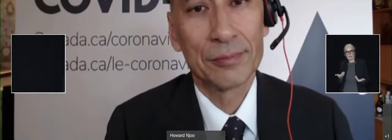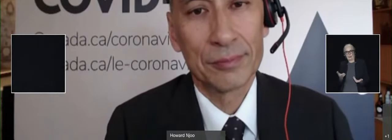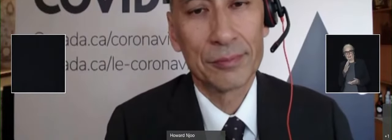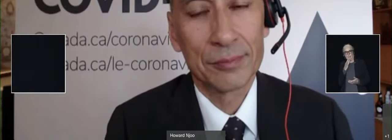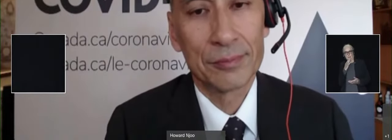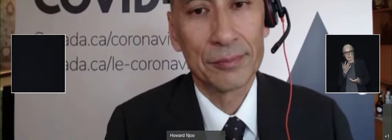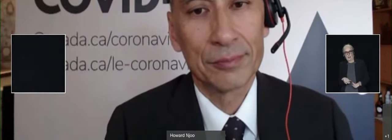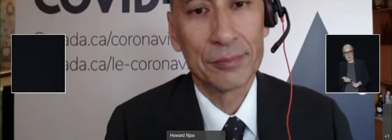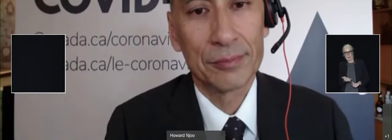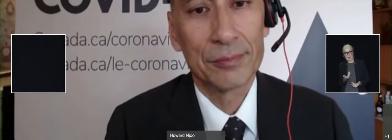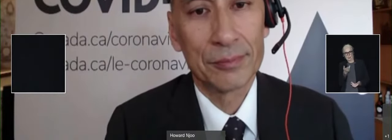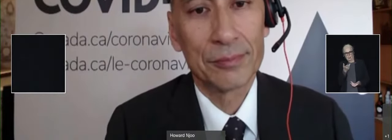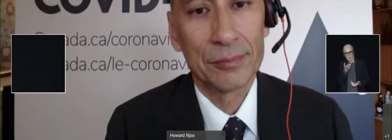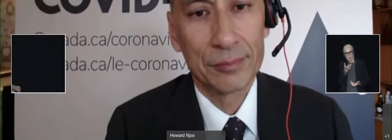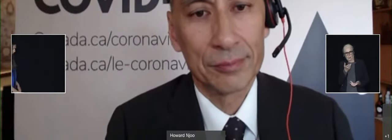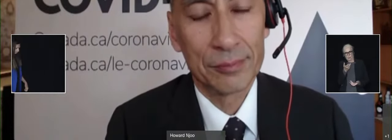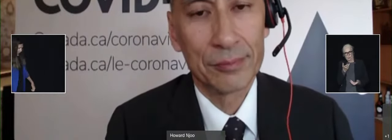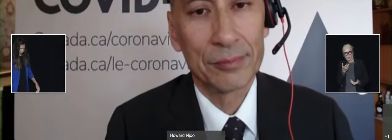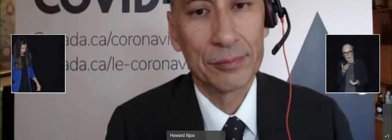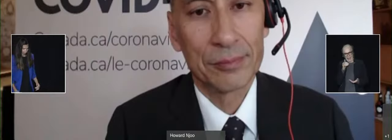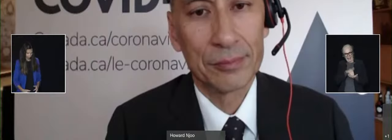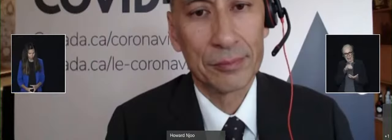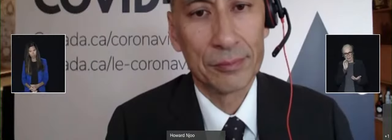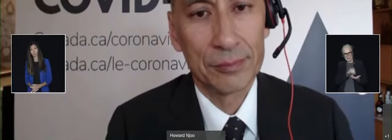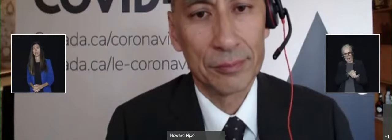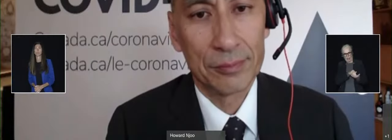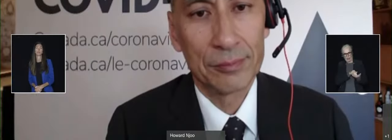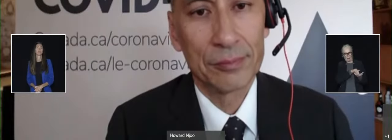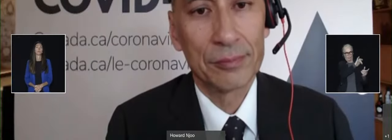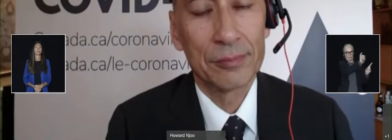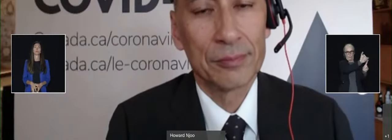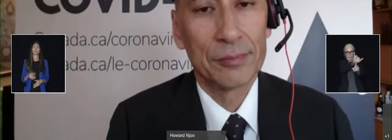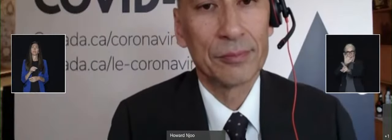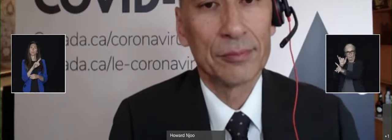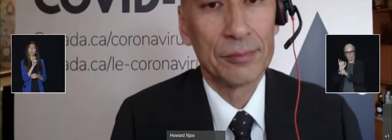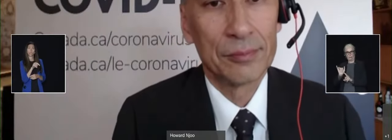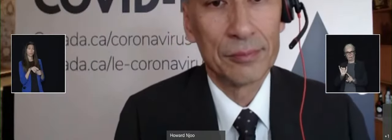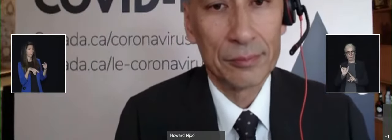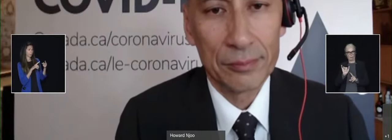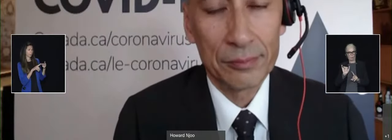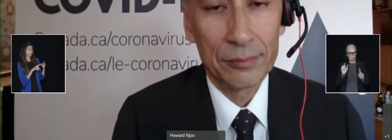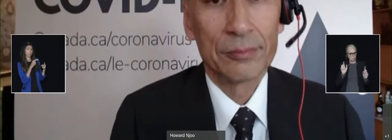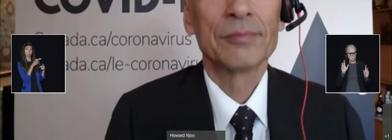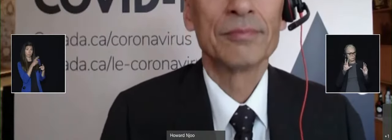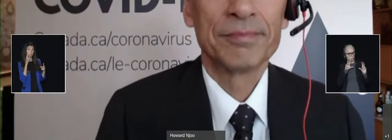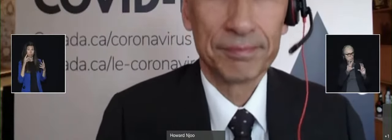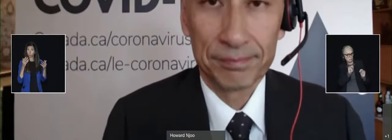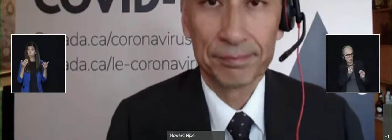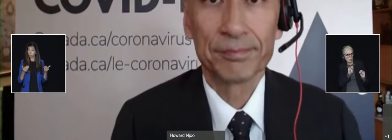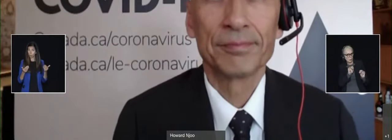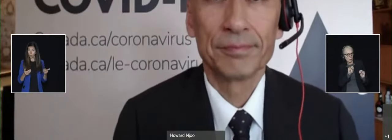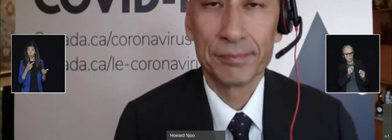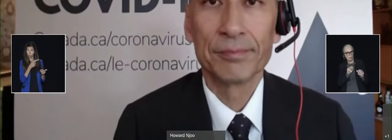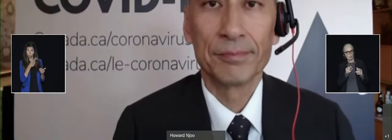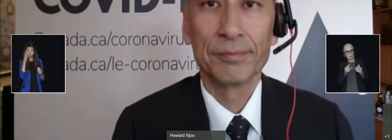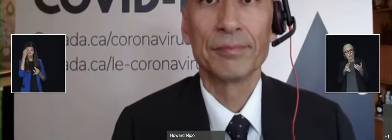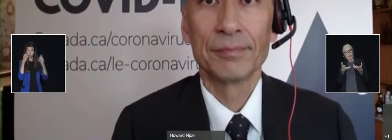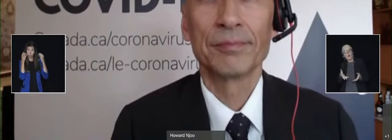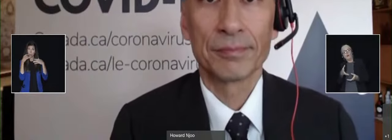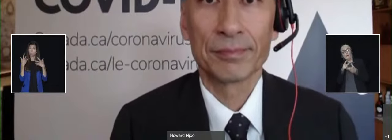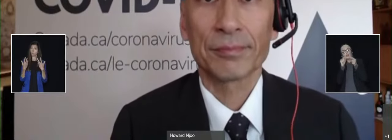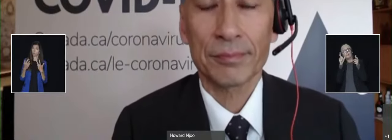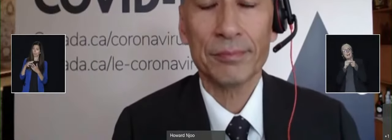écartez la recommandation d'un nouveau confinement? Parce que là, vous parlez de mesures plus prises de façon personnelle,